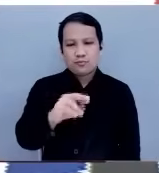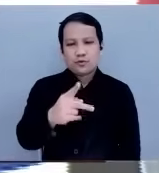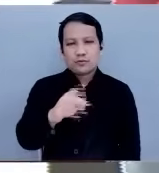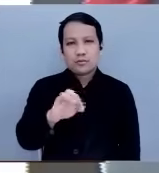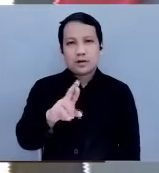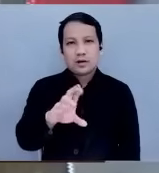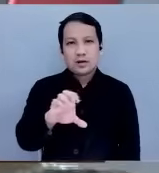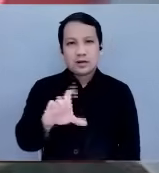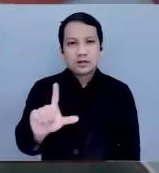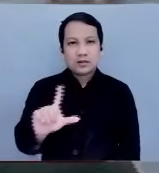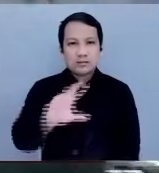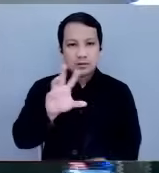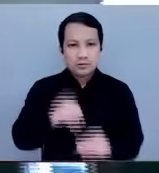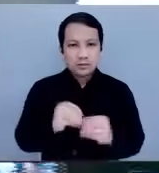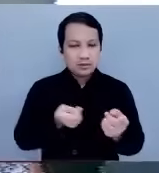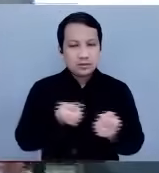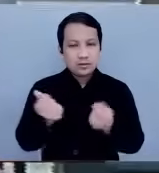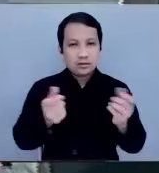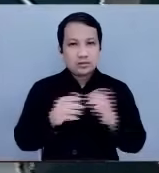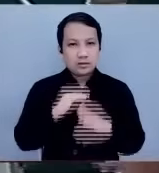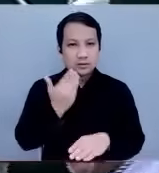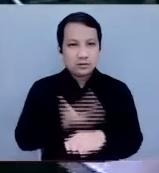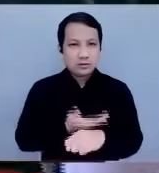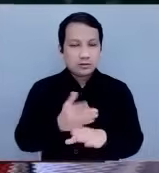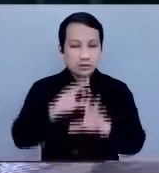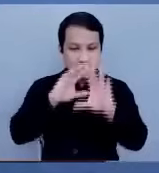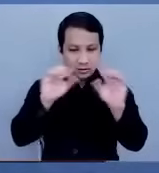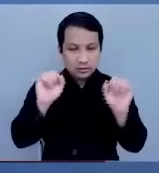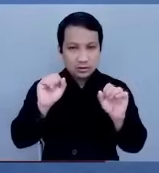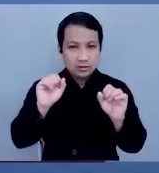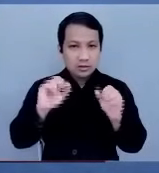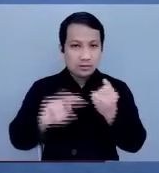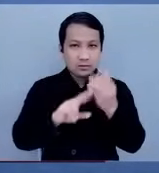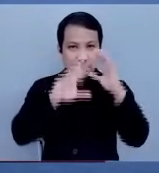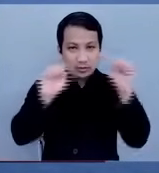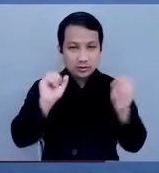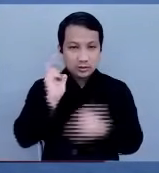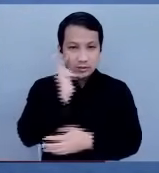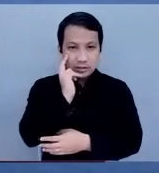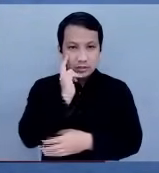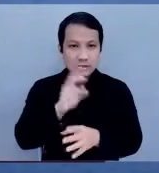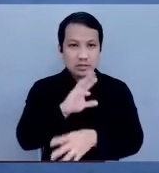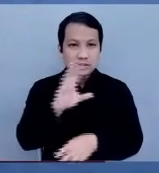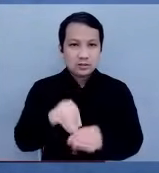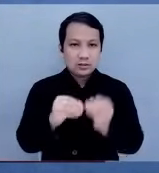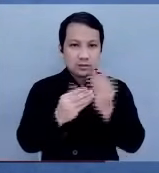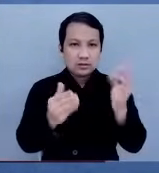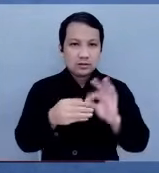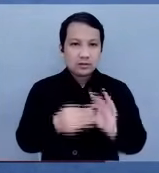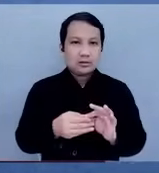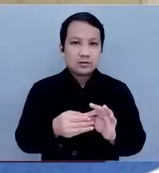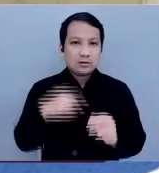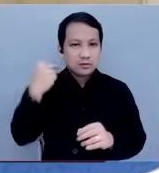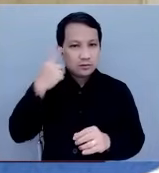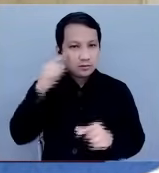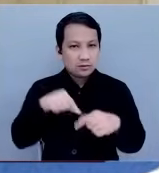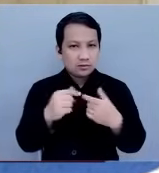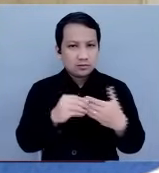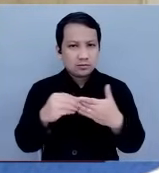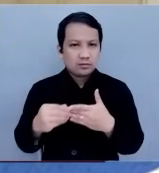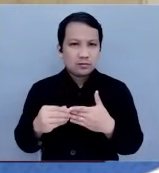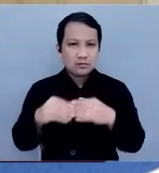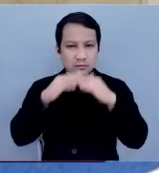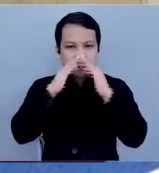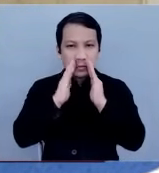cenal FS ng anak niyang si Vice President sar Duterte sa isang joint statement sinabi ng political party leaders na nakalulungkot na